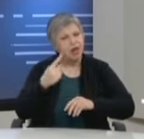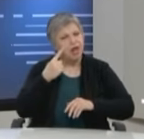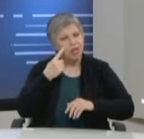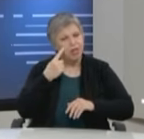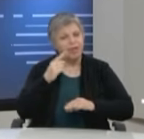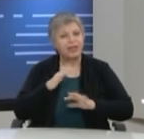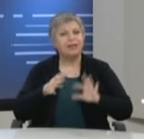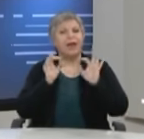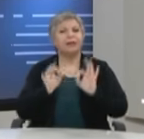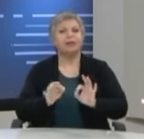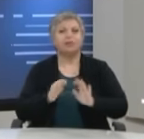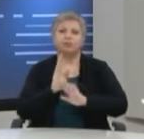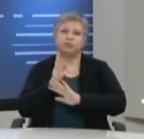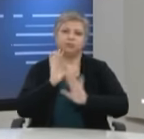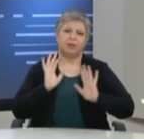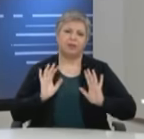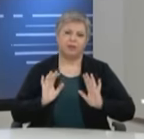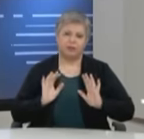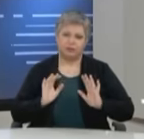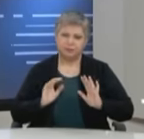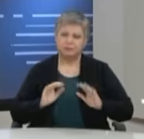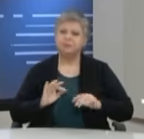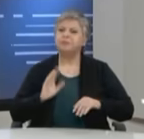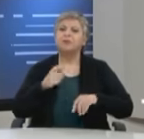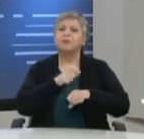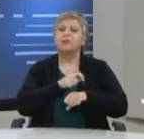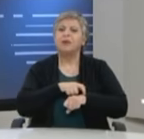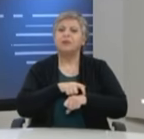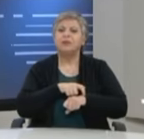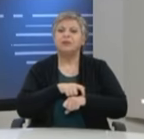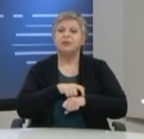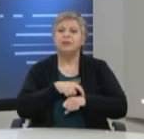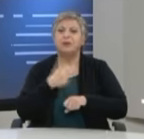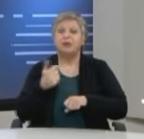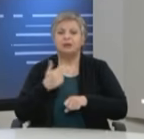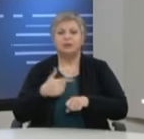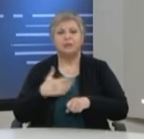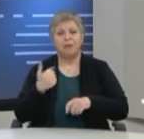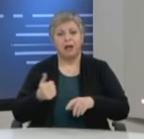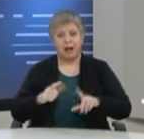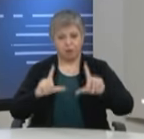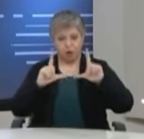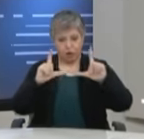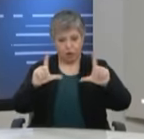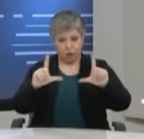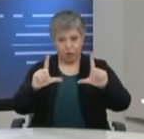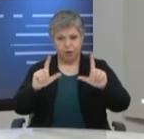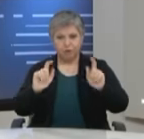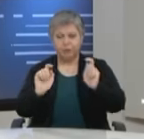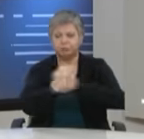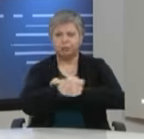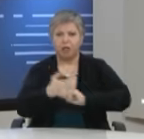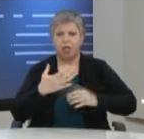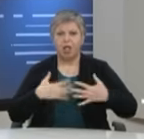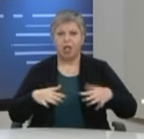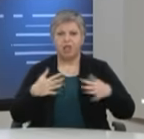κυβέρνηση προσπαθεί να αντιστρέψει την πραγματικότητα μέσα σε ένα όργιο δημαγωγίας και παραπλάνησης.